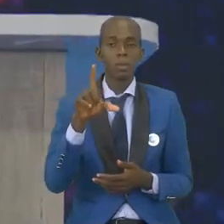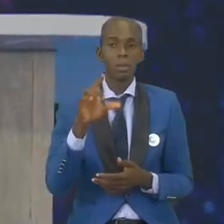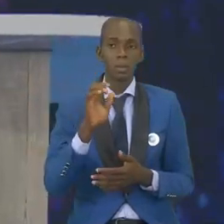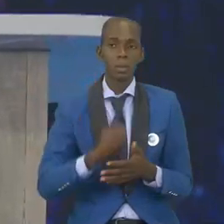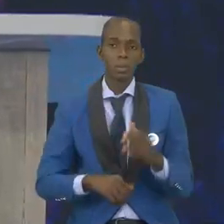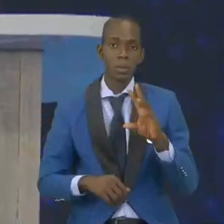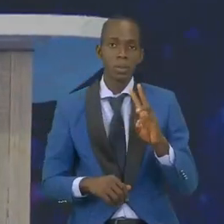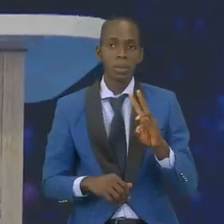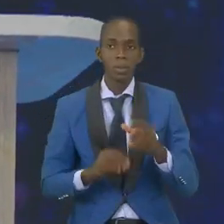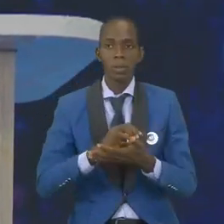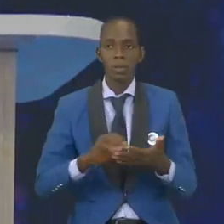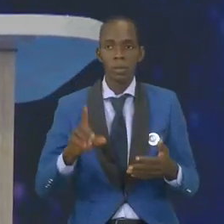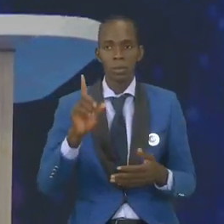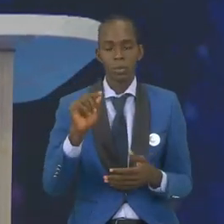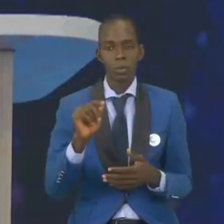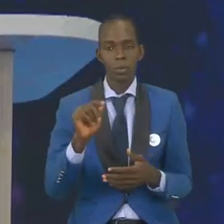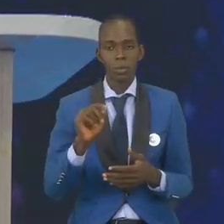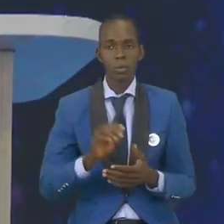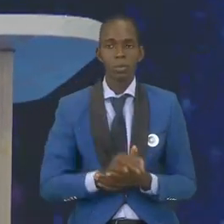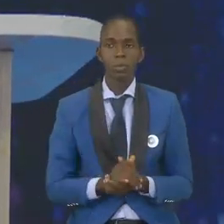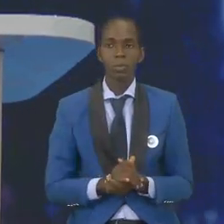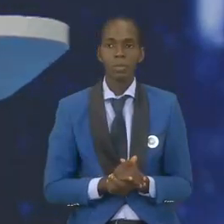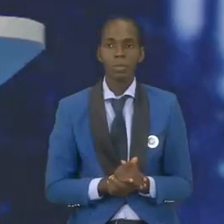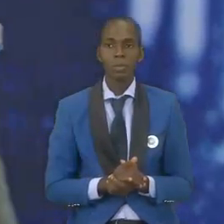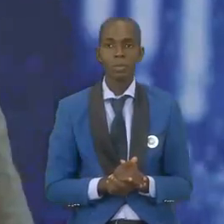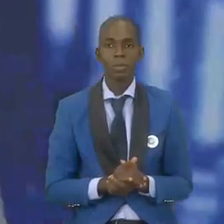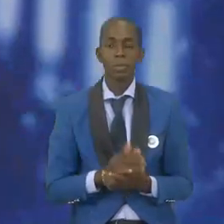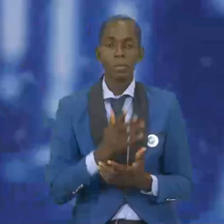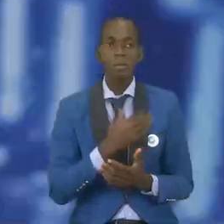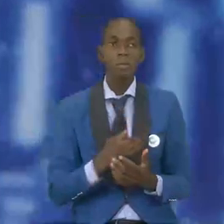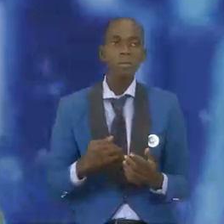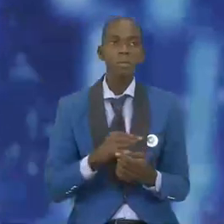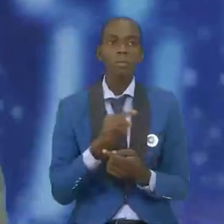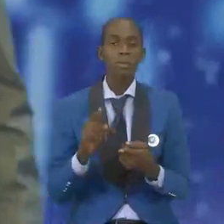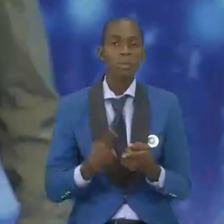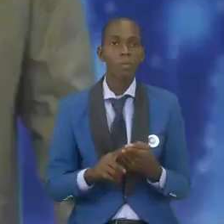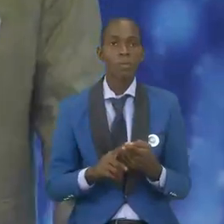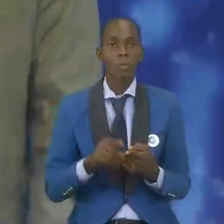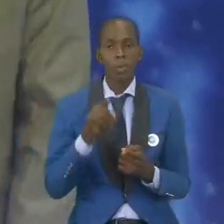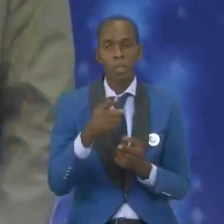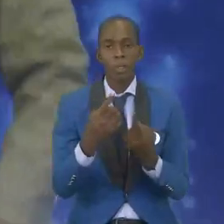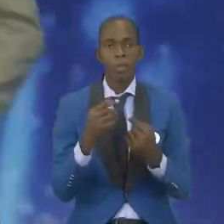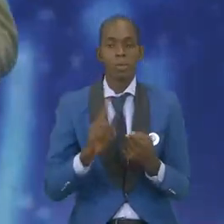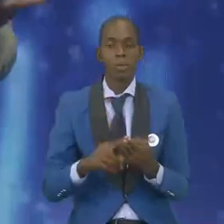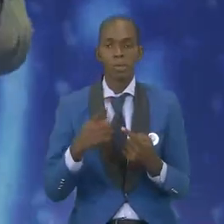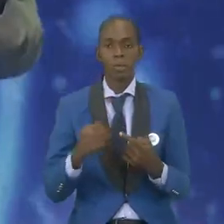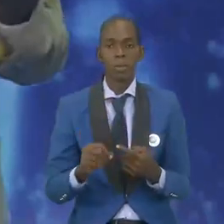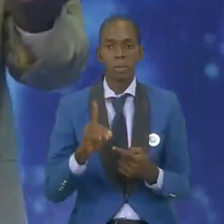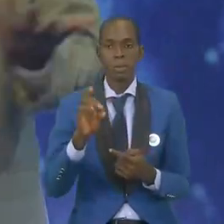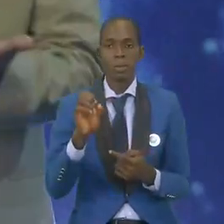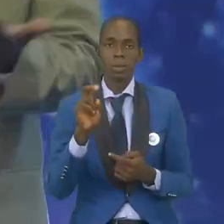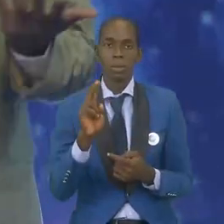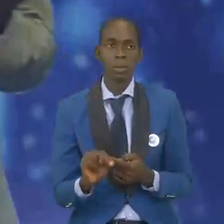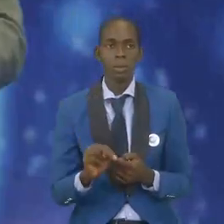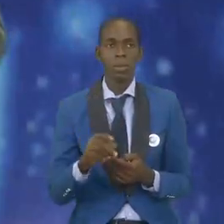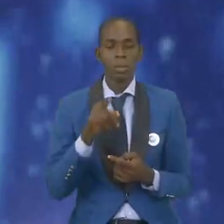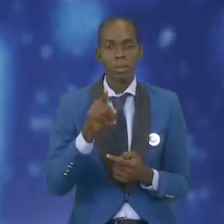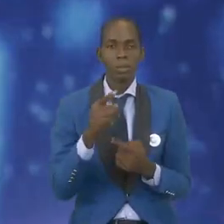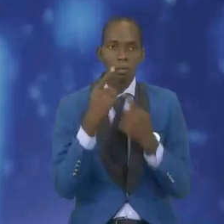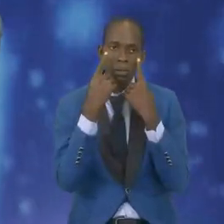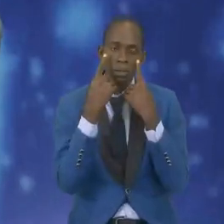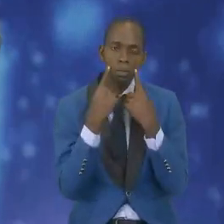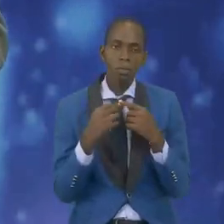20. Daniel, chapitre 6, lisons à partir du verset 20. En